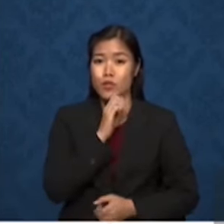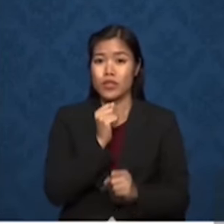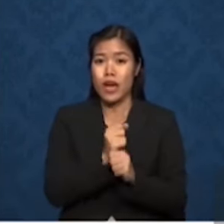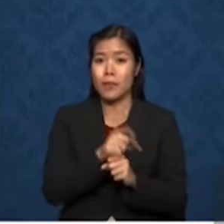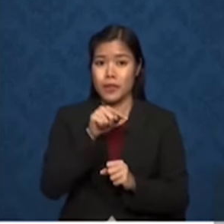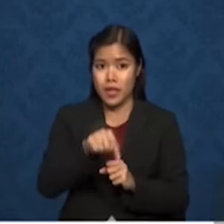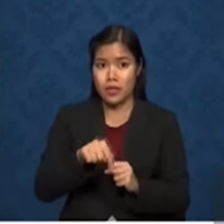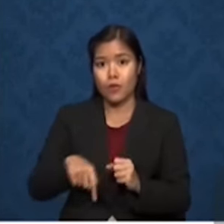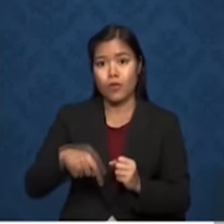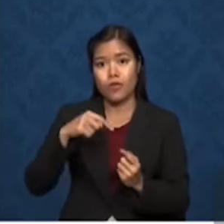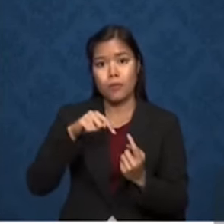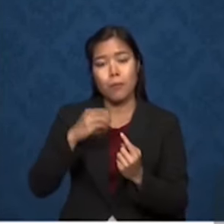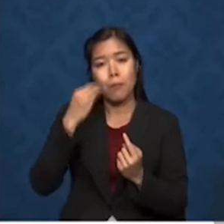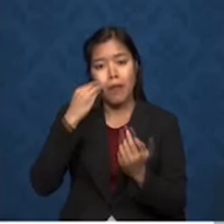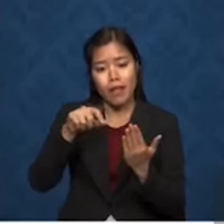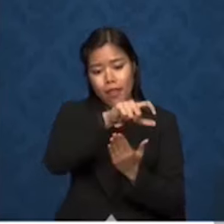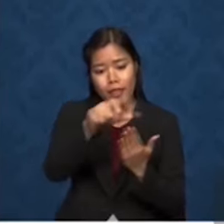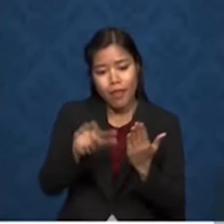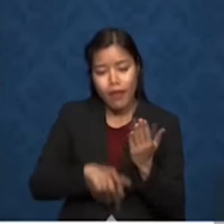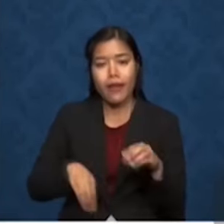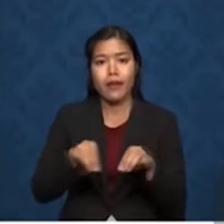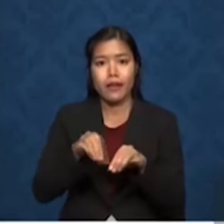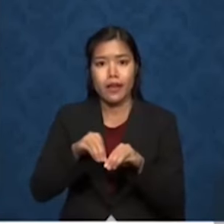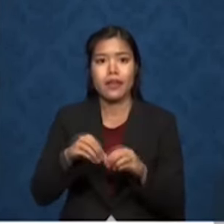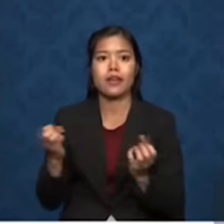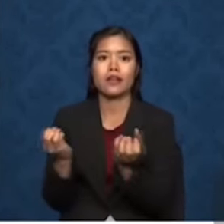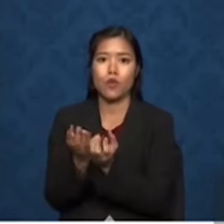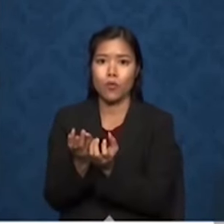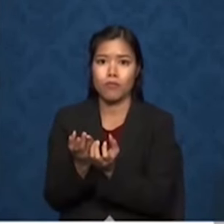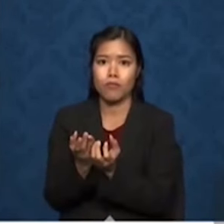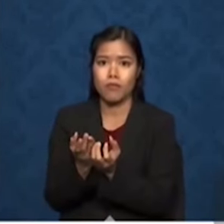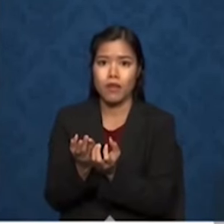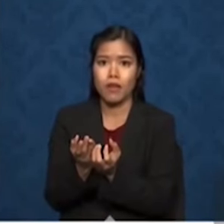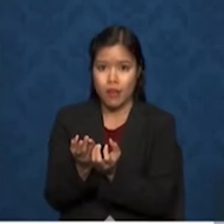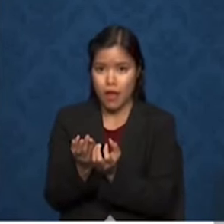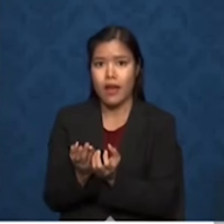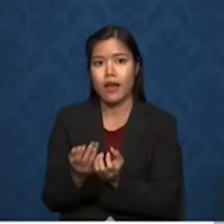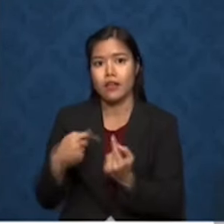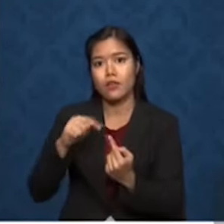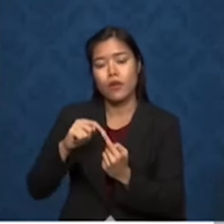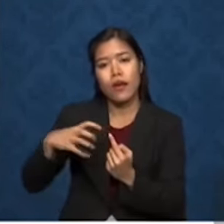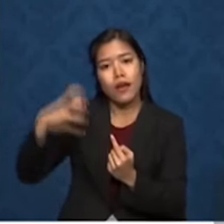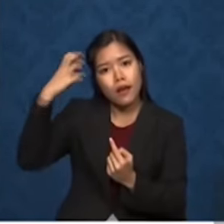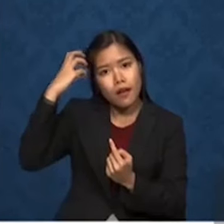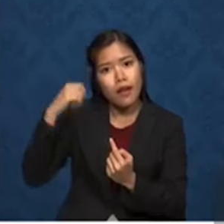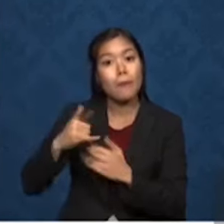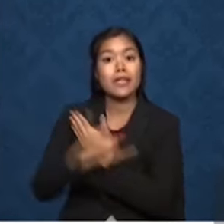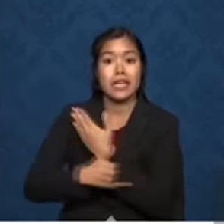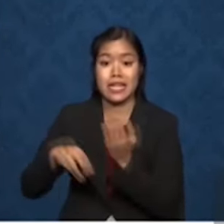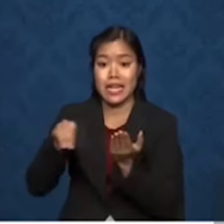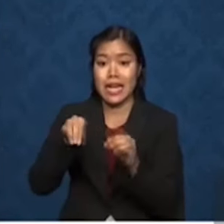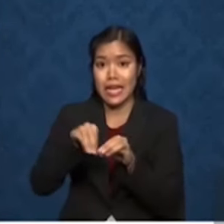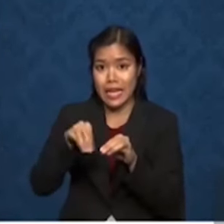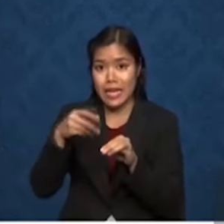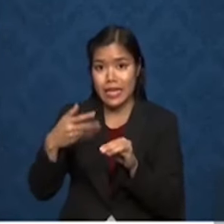ครับจะทำให้ปริมาณยางพาราประเทศเพื่อนบ้านลดลงสิ่งเหล่านี้ถือว่าเป็นเรื่อง